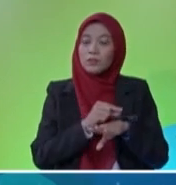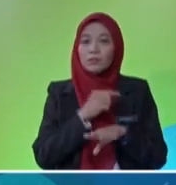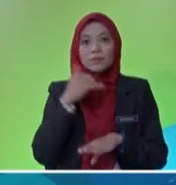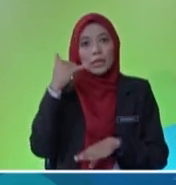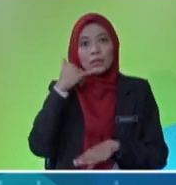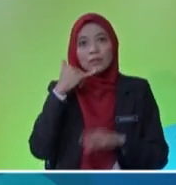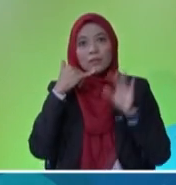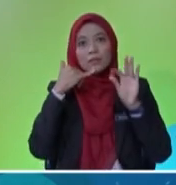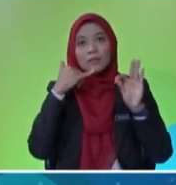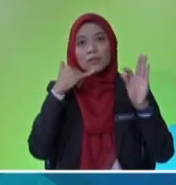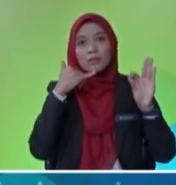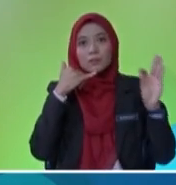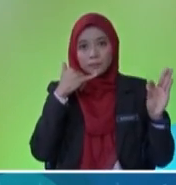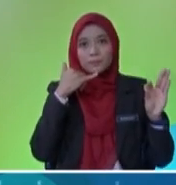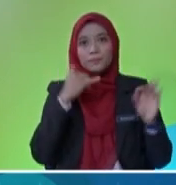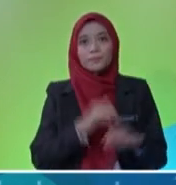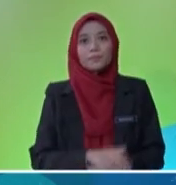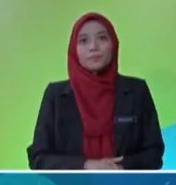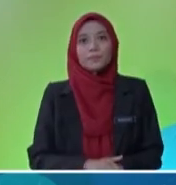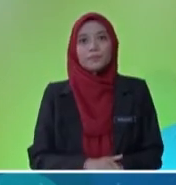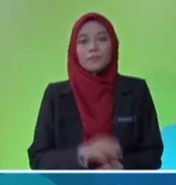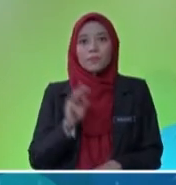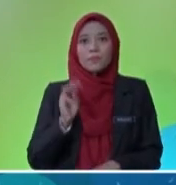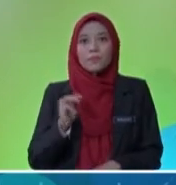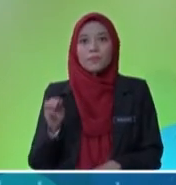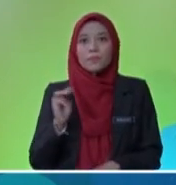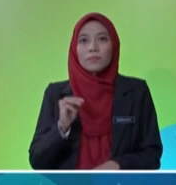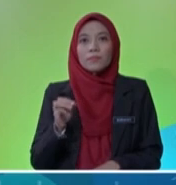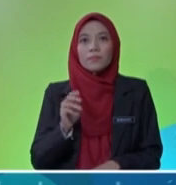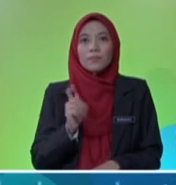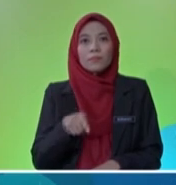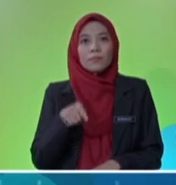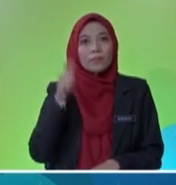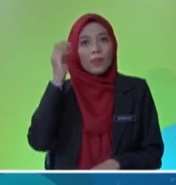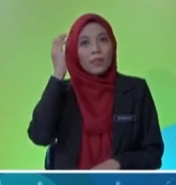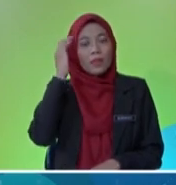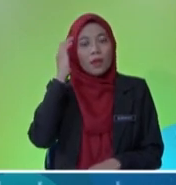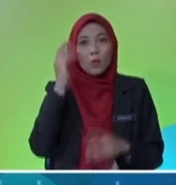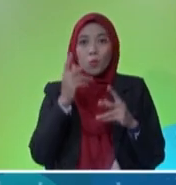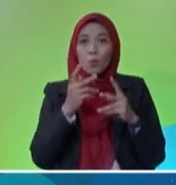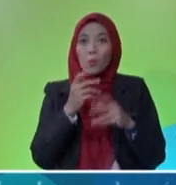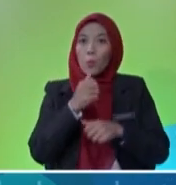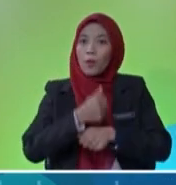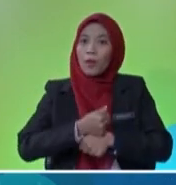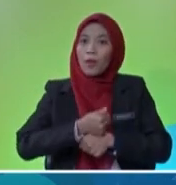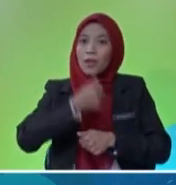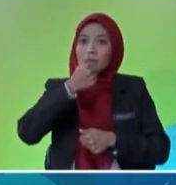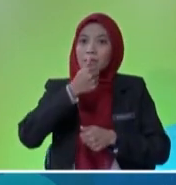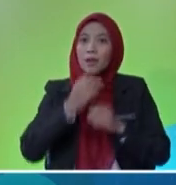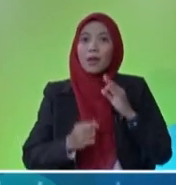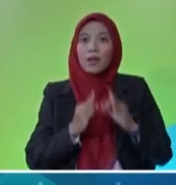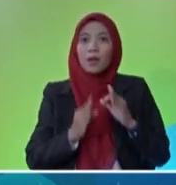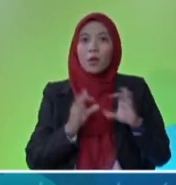mereka juga perlu tahu bahayanya jika membuat panggilan palsu oleh itu Saya akan memastikan